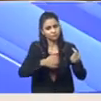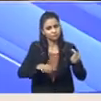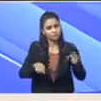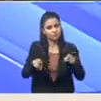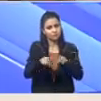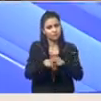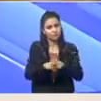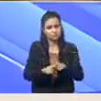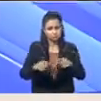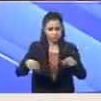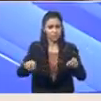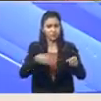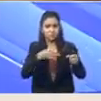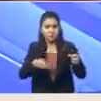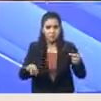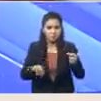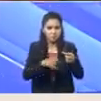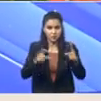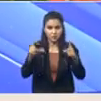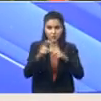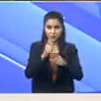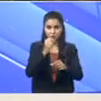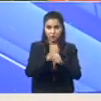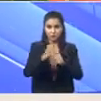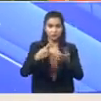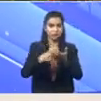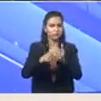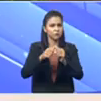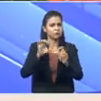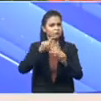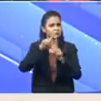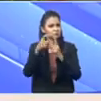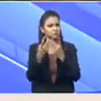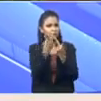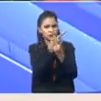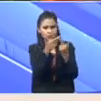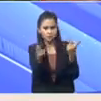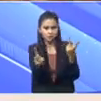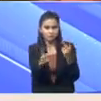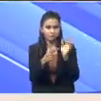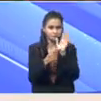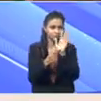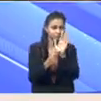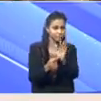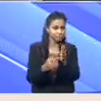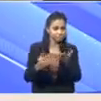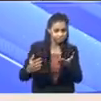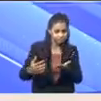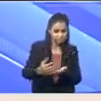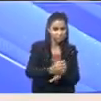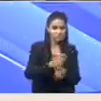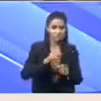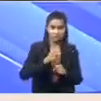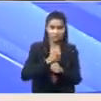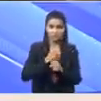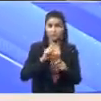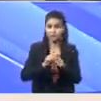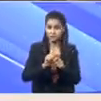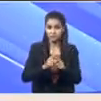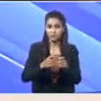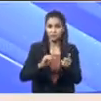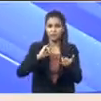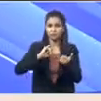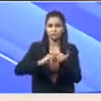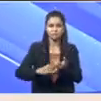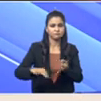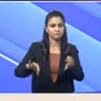वे डोगरा संस्कृति और विरासत के विभिन्न रूपों को सहेजने में जुटे हैं। सारंगी की धुनों